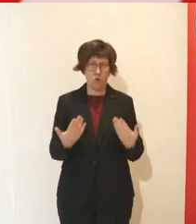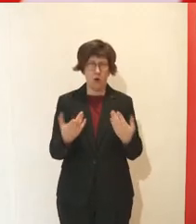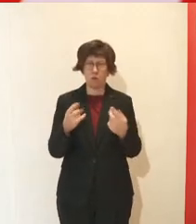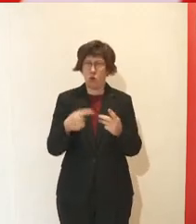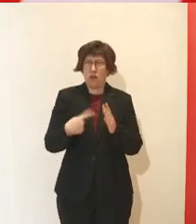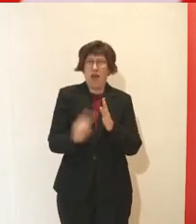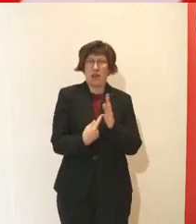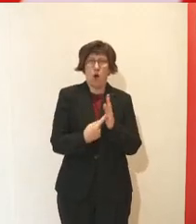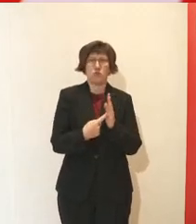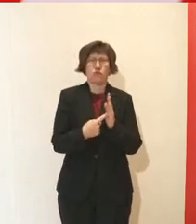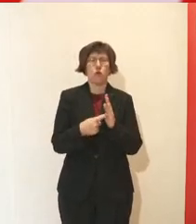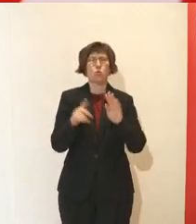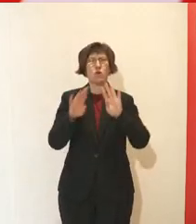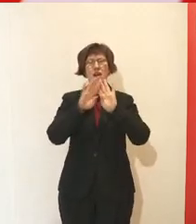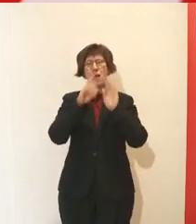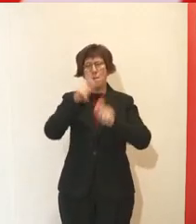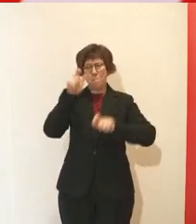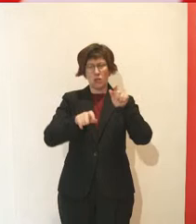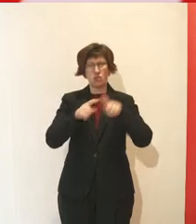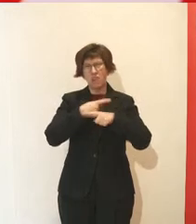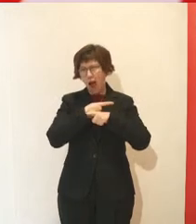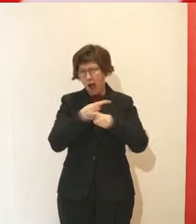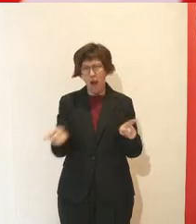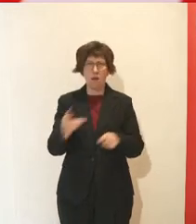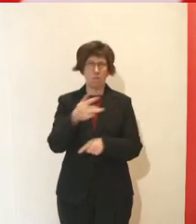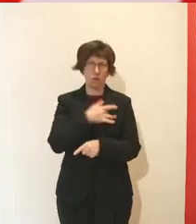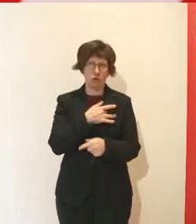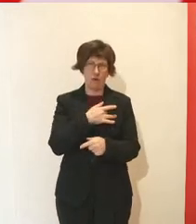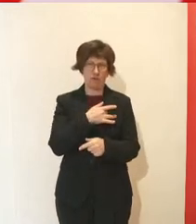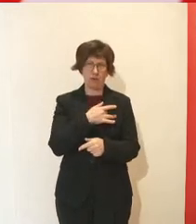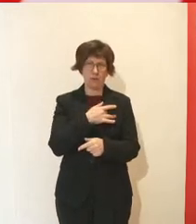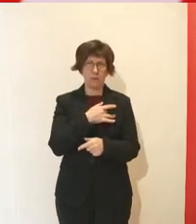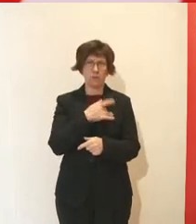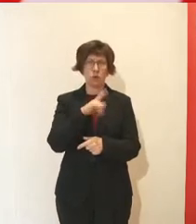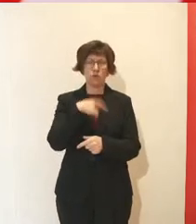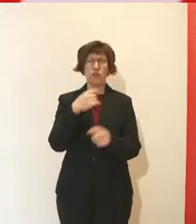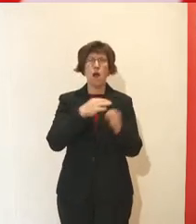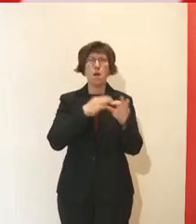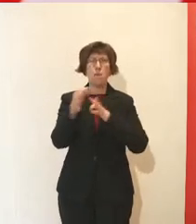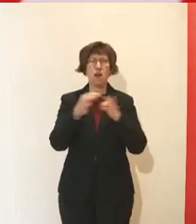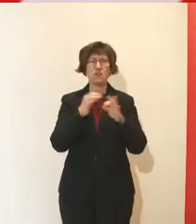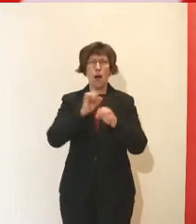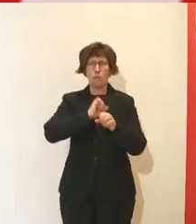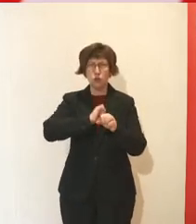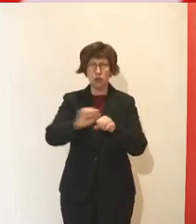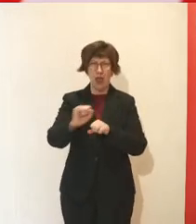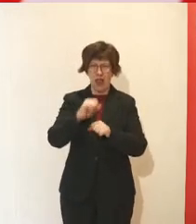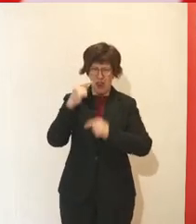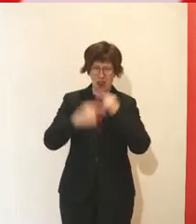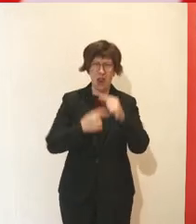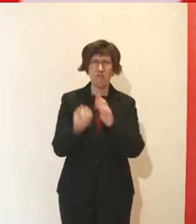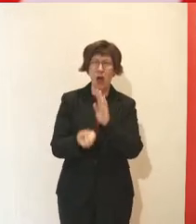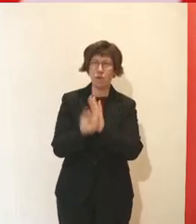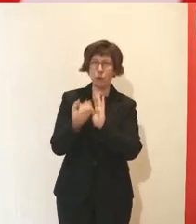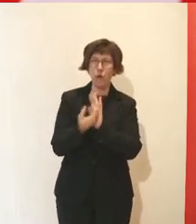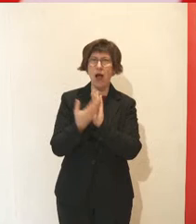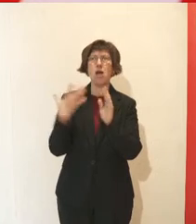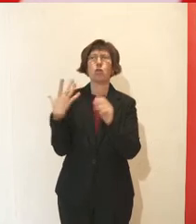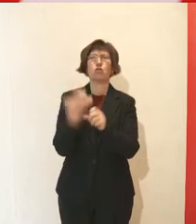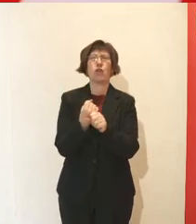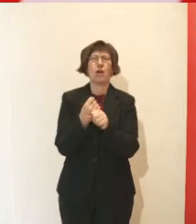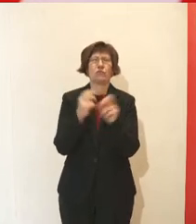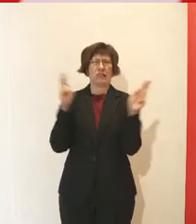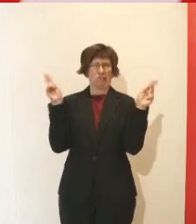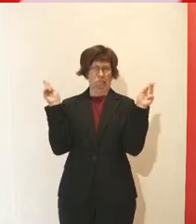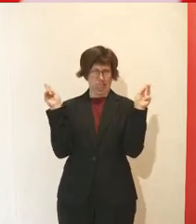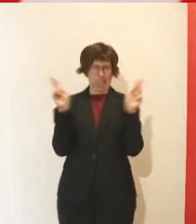herausforderung die die ganze menschheit betrifft und wir haben mit den maßnahmen die wir schnell ergriffen haben im frühjahr dazu beigetragen